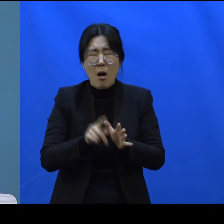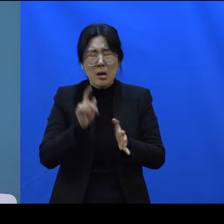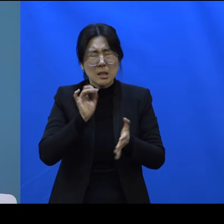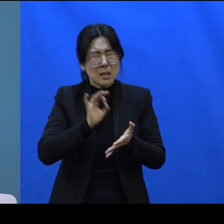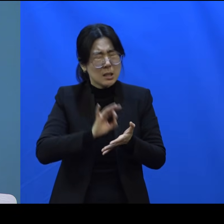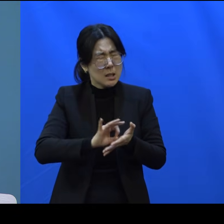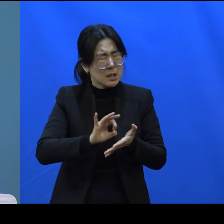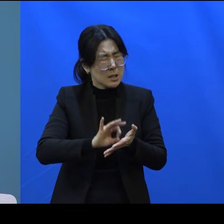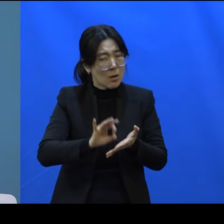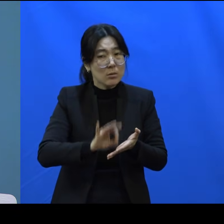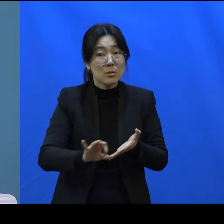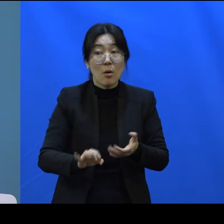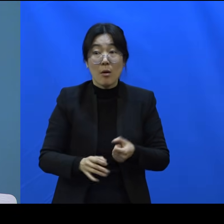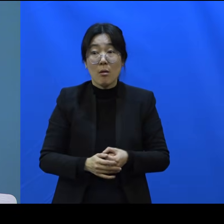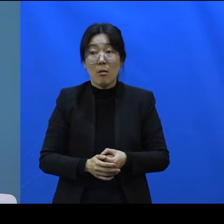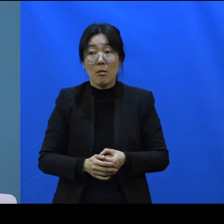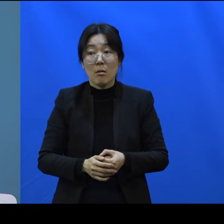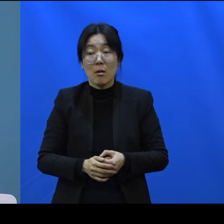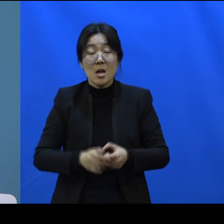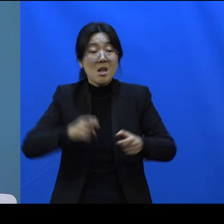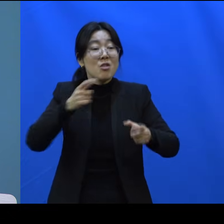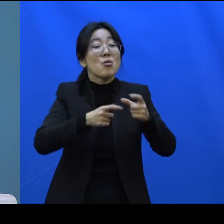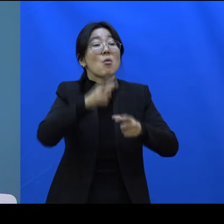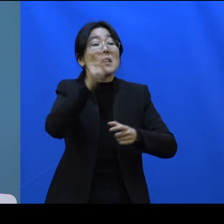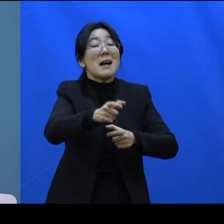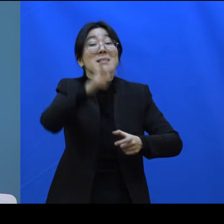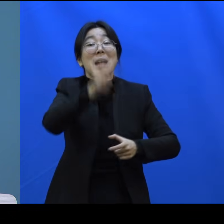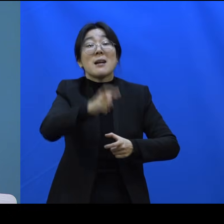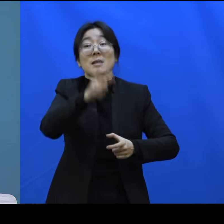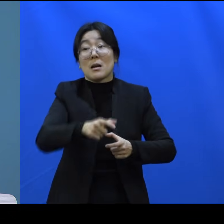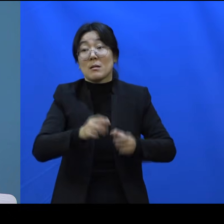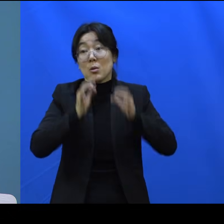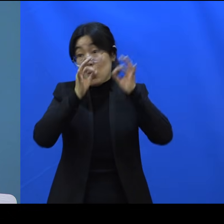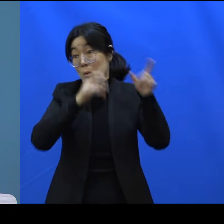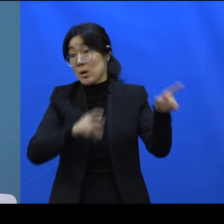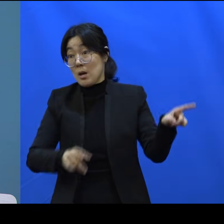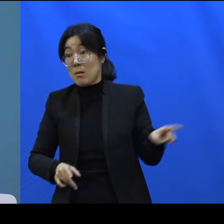않으려고 기를 쓰고 그냥 강해지려고 하는.